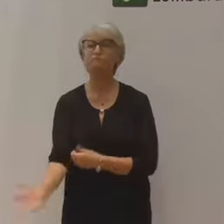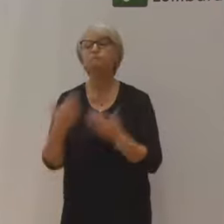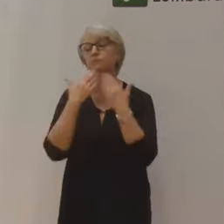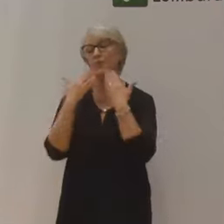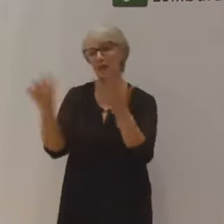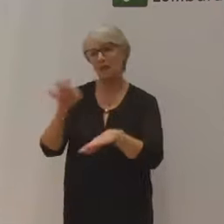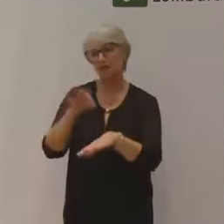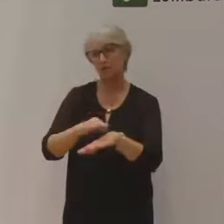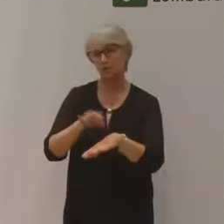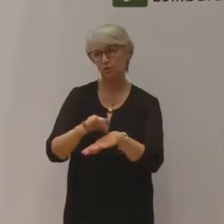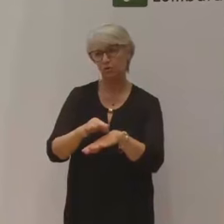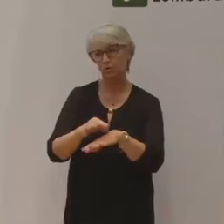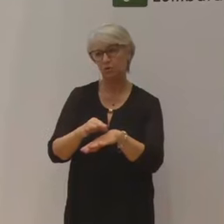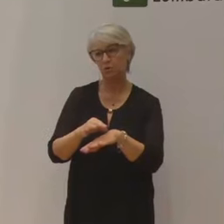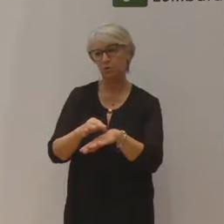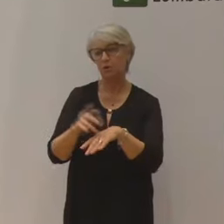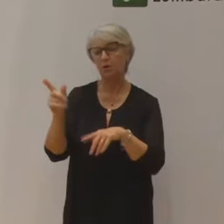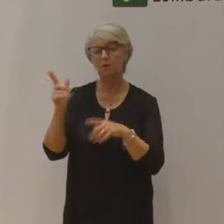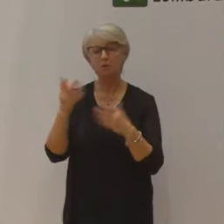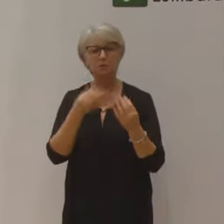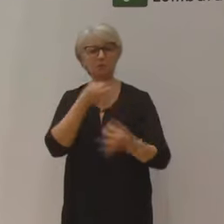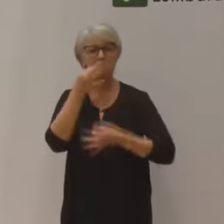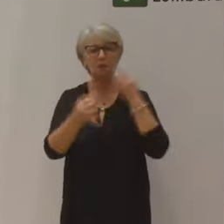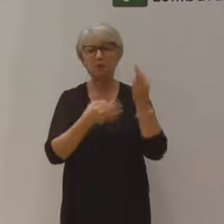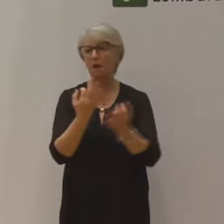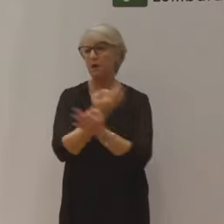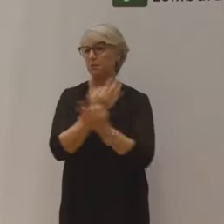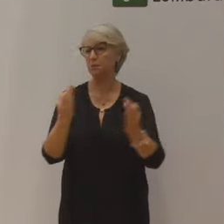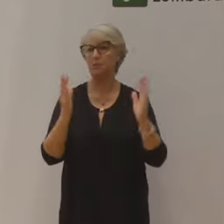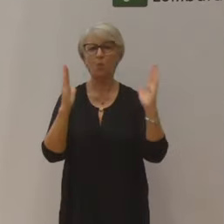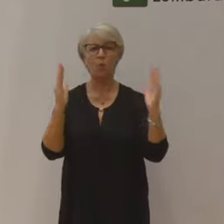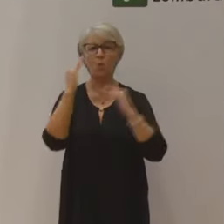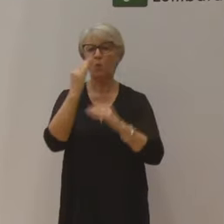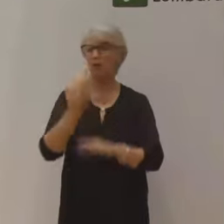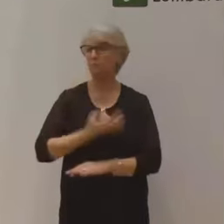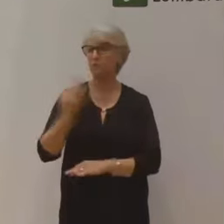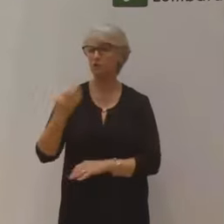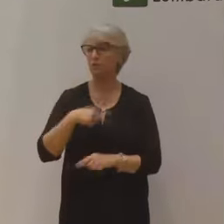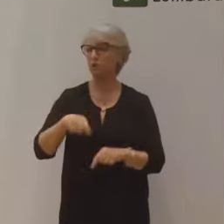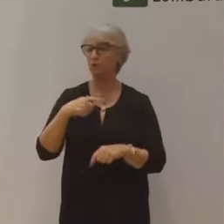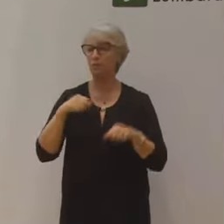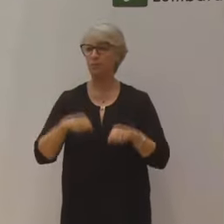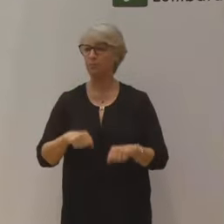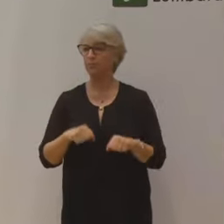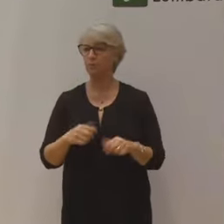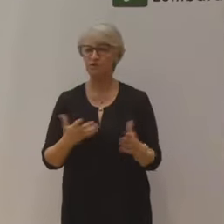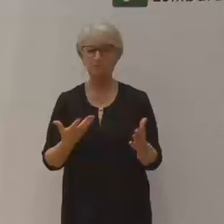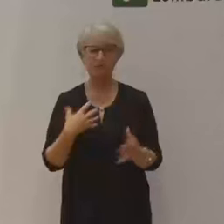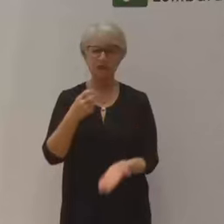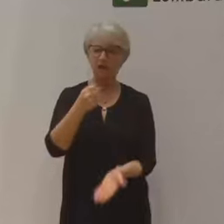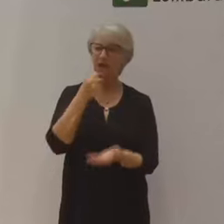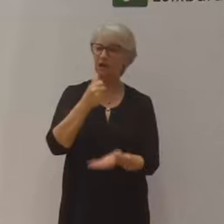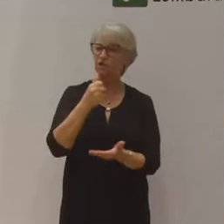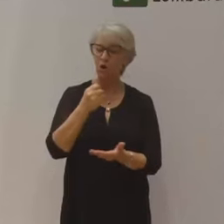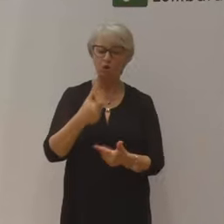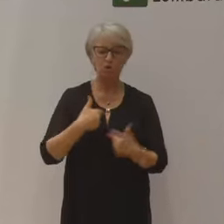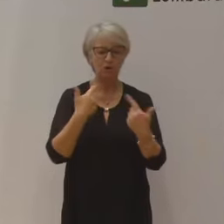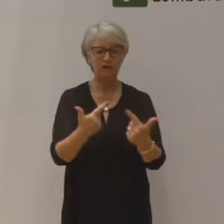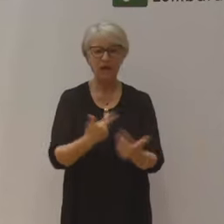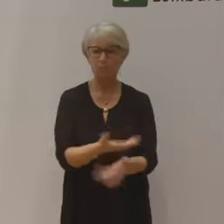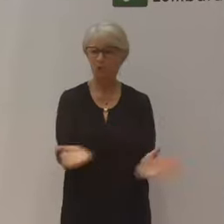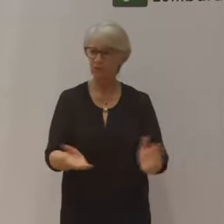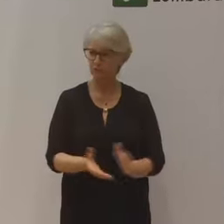Grazie, dottor Dafon, che ha fatto un quadro preciso, insomma, delle nostre possibilità e delle risorse che mettiamo a